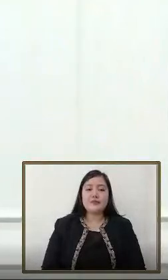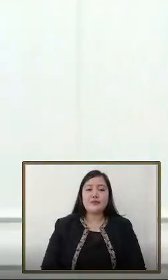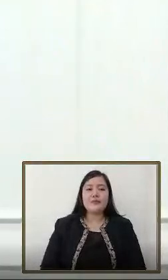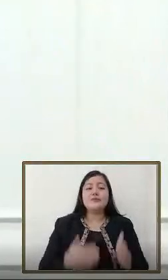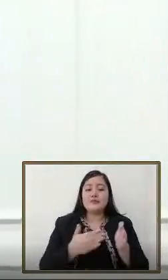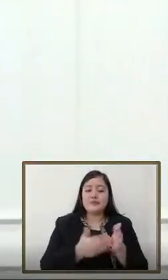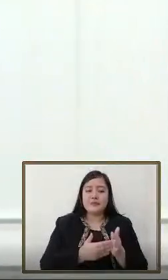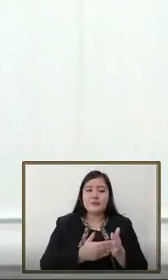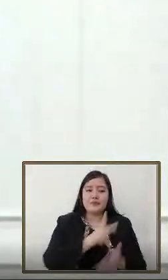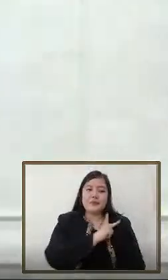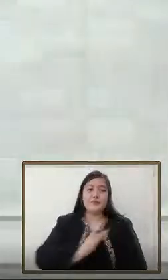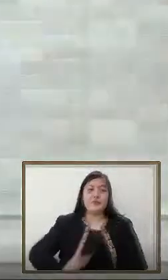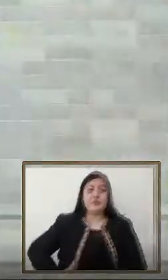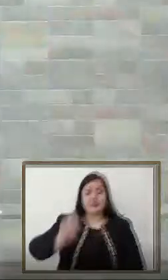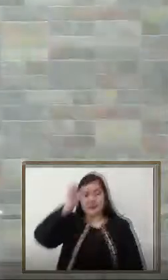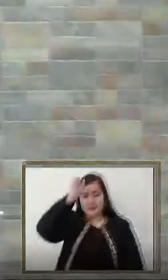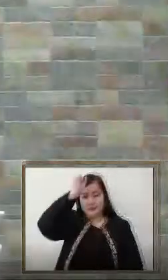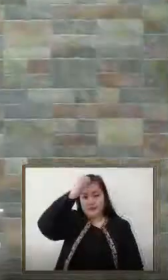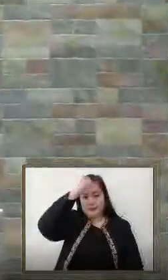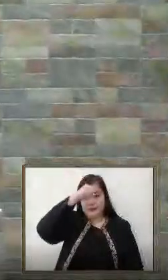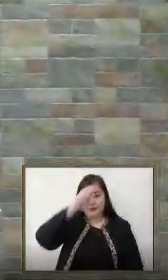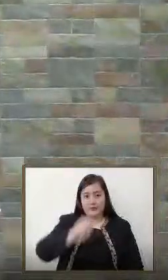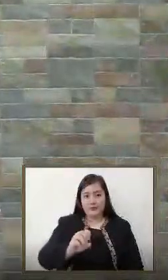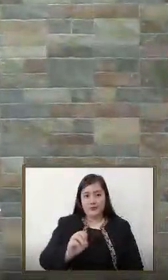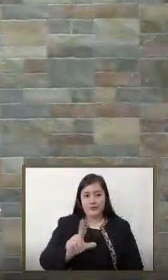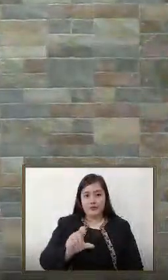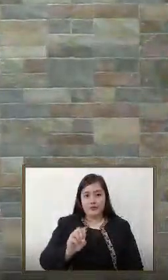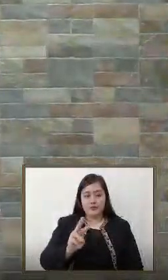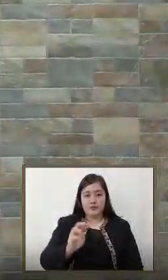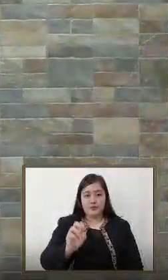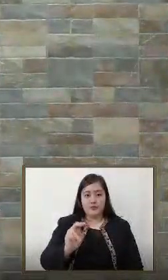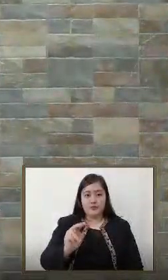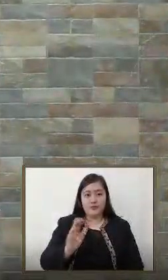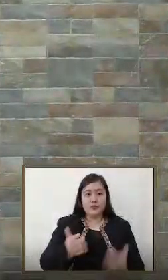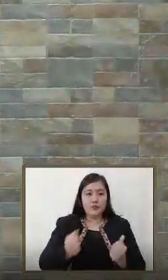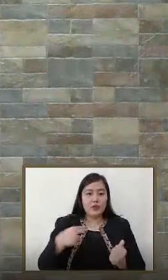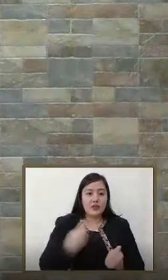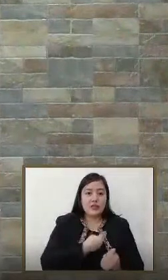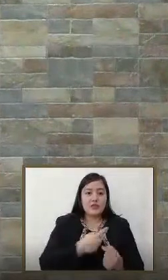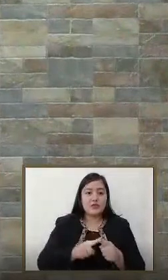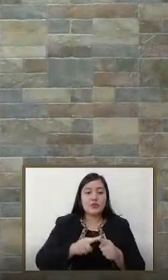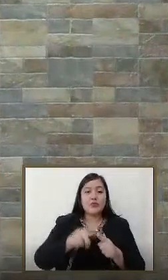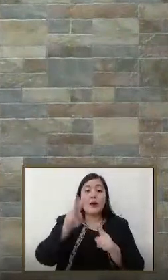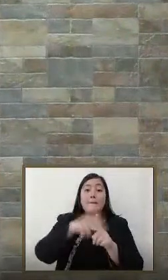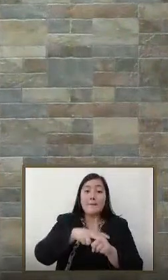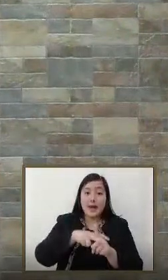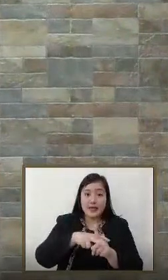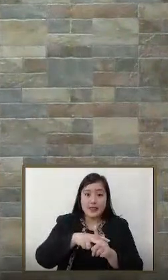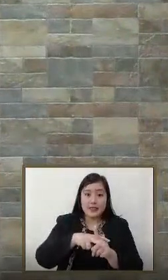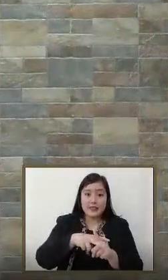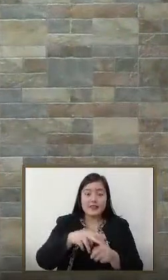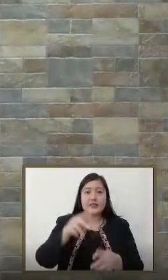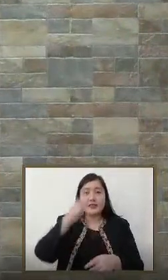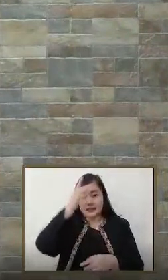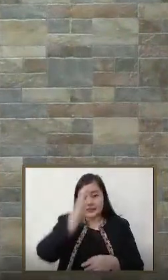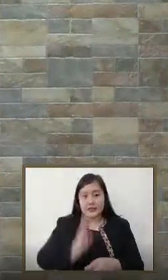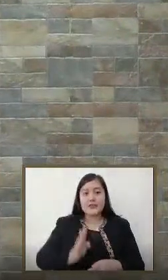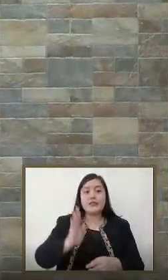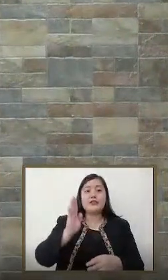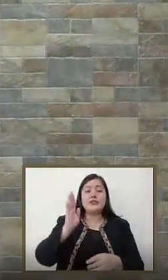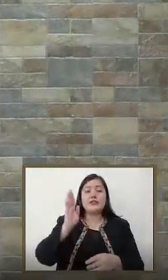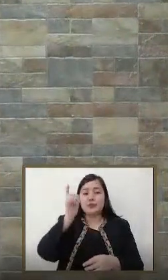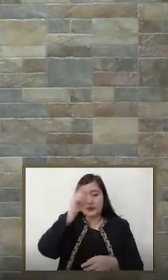natin, ay application na lang. Bakit? Nandiyan na eh. Give na